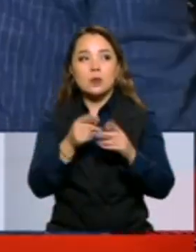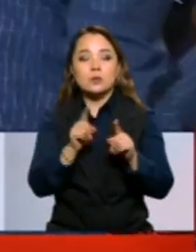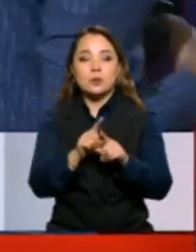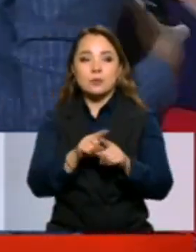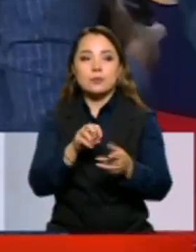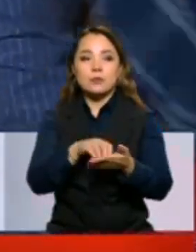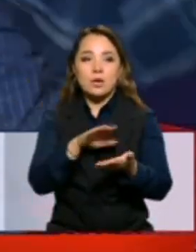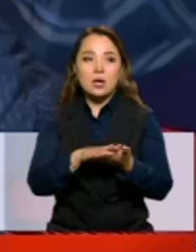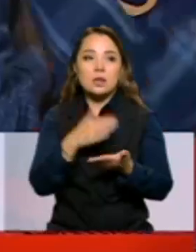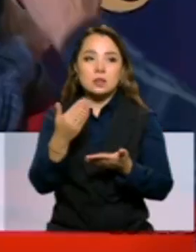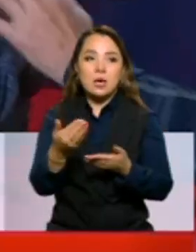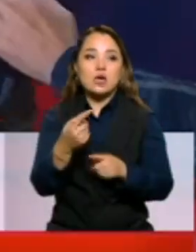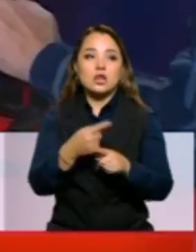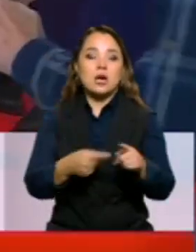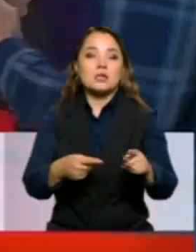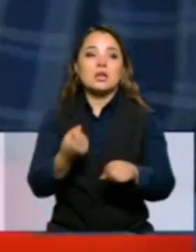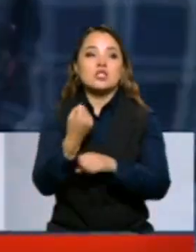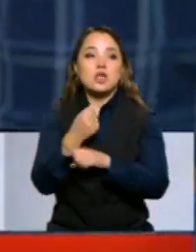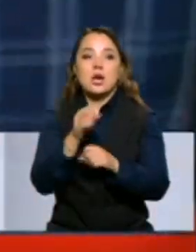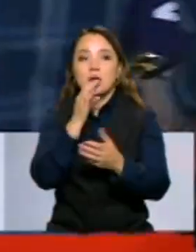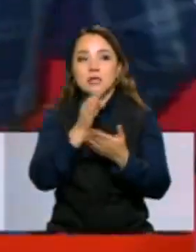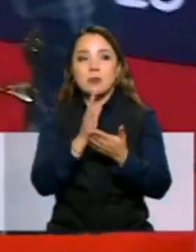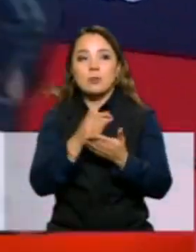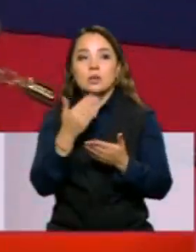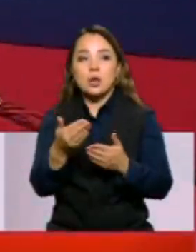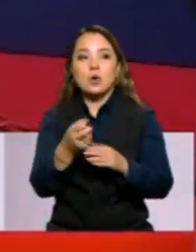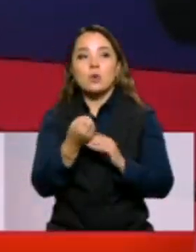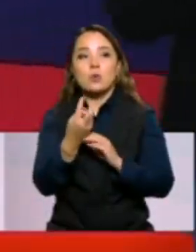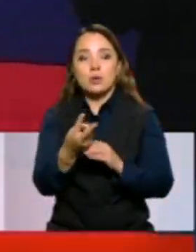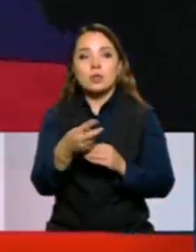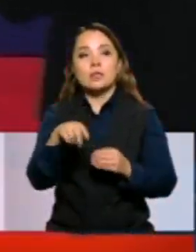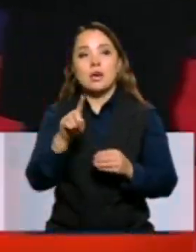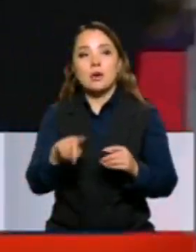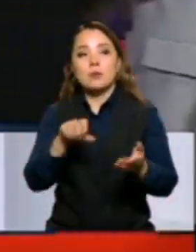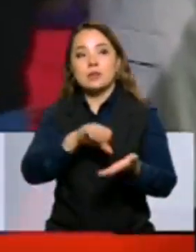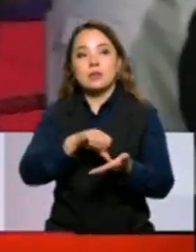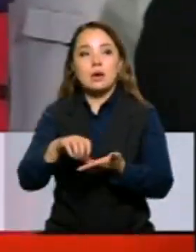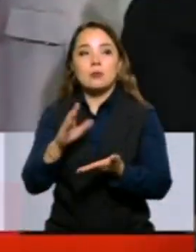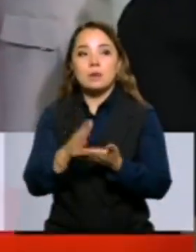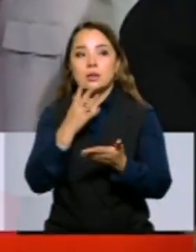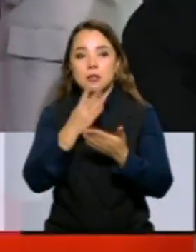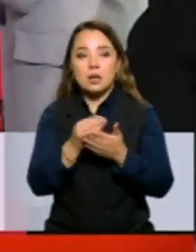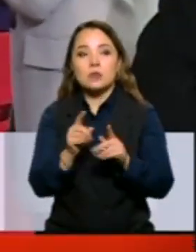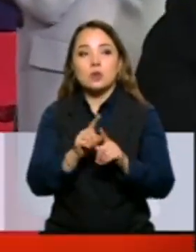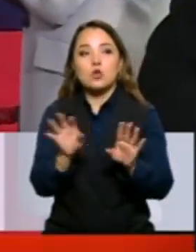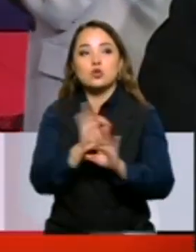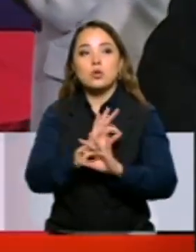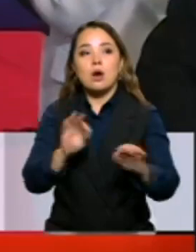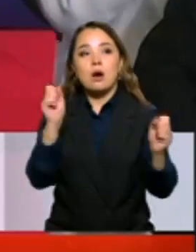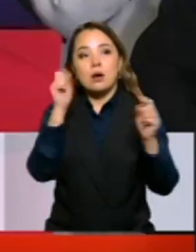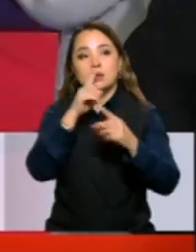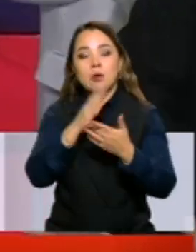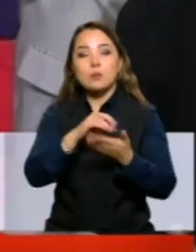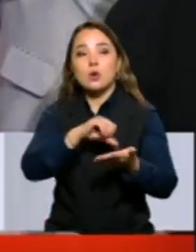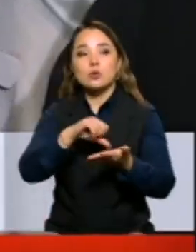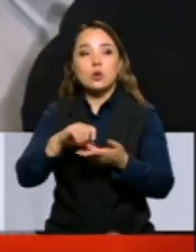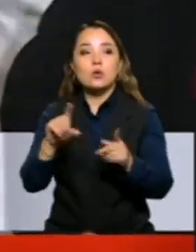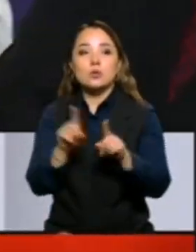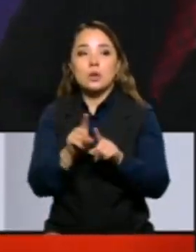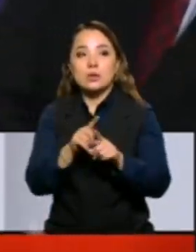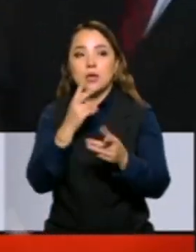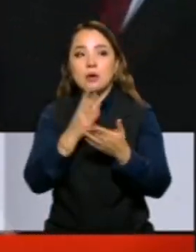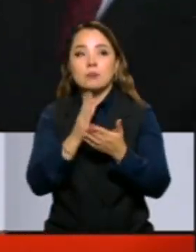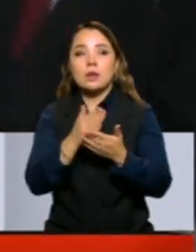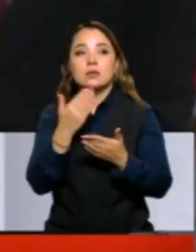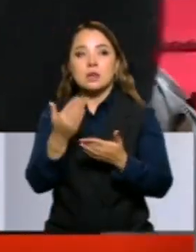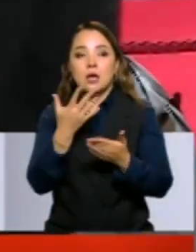номинант болудың өзі жартылай жеңіс деп айтуға болады. 12 номинация бойынша үздіктер анықталады. Қазір үміткердің бірі бізге